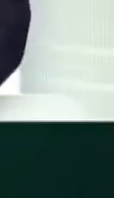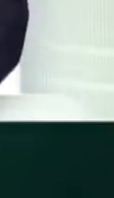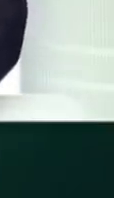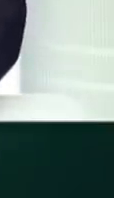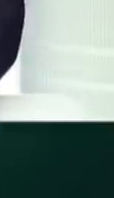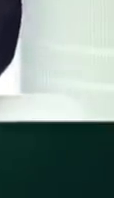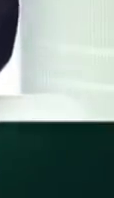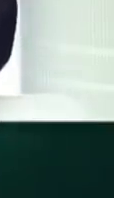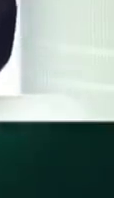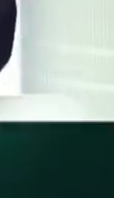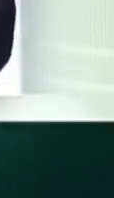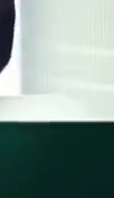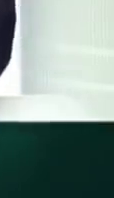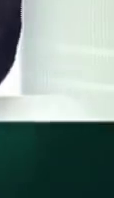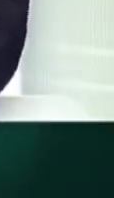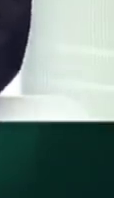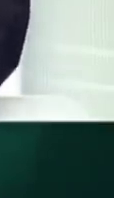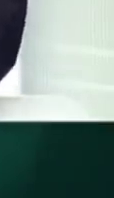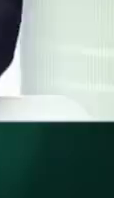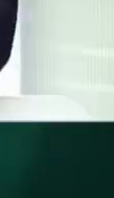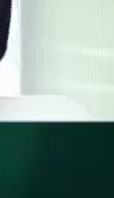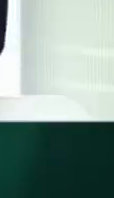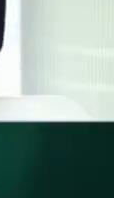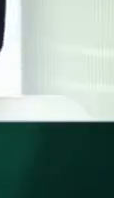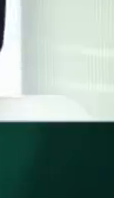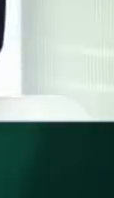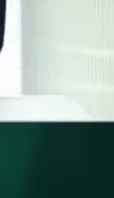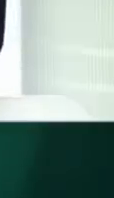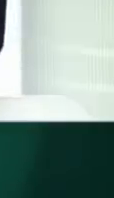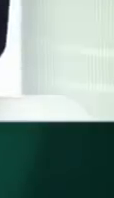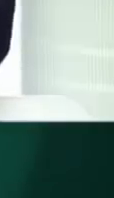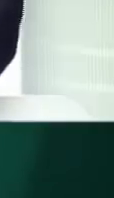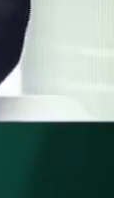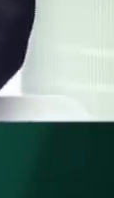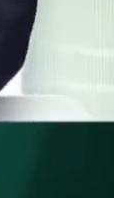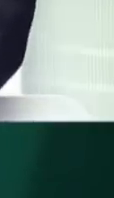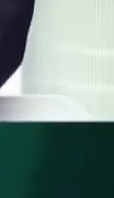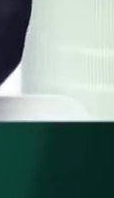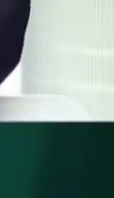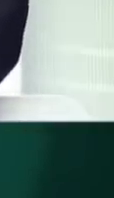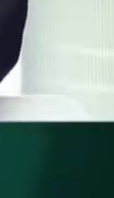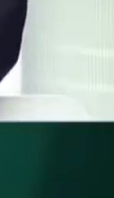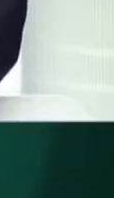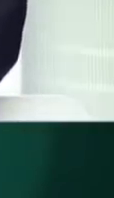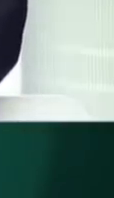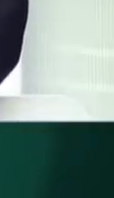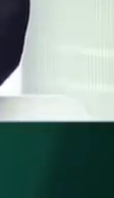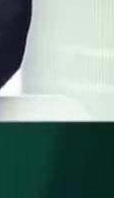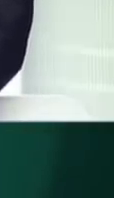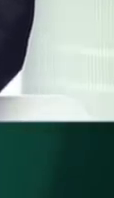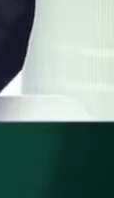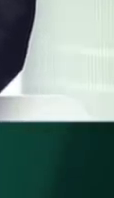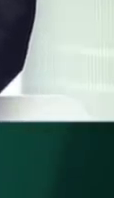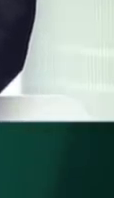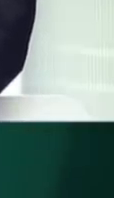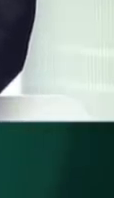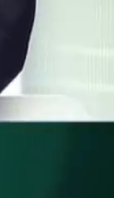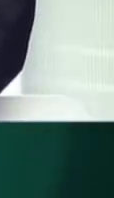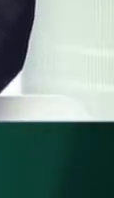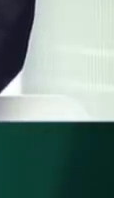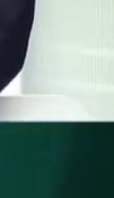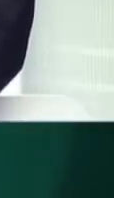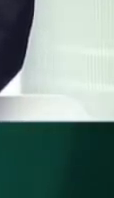그 회의하라 이렇게 주장하시는 것도 봤는데 시중에 후보님 이런 얘기 있어요. 우리 그 저기 후보님 그 빙하 타고 온 둘리